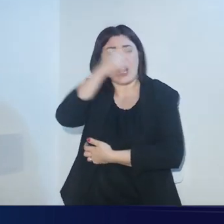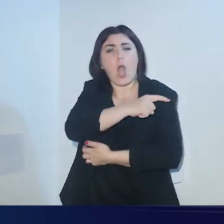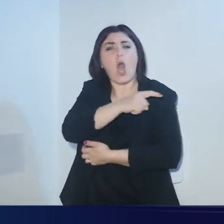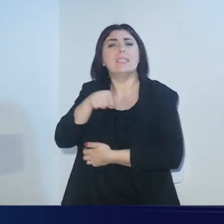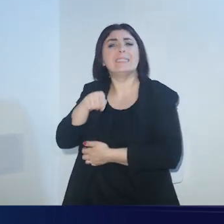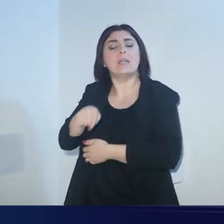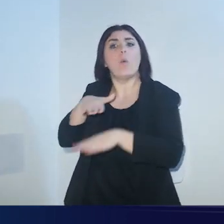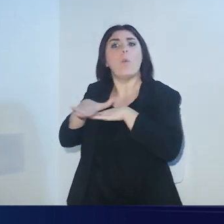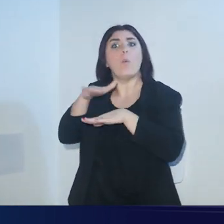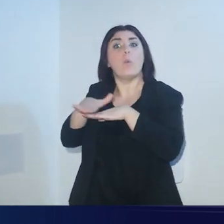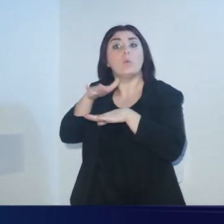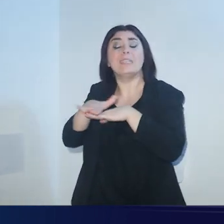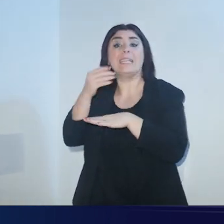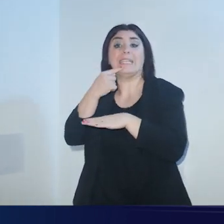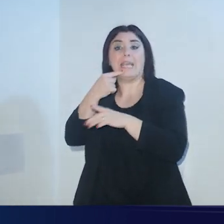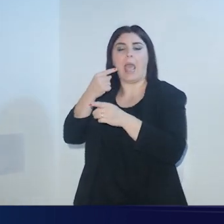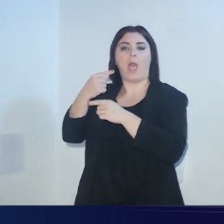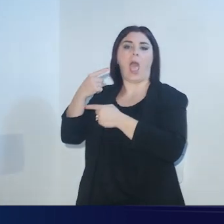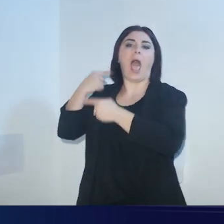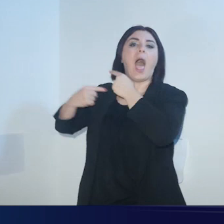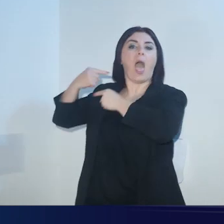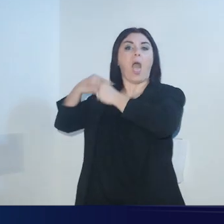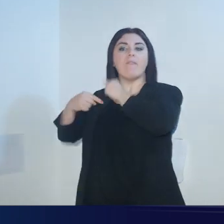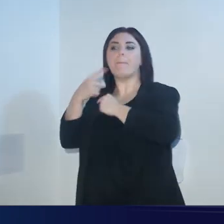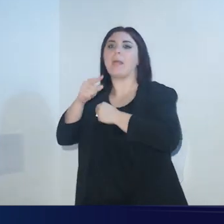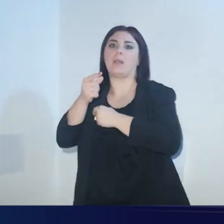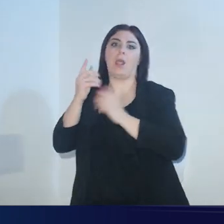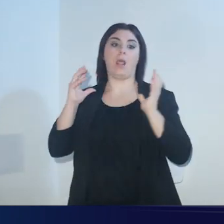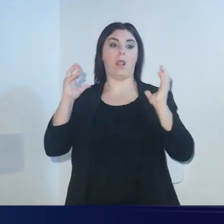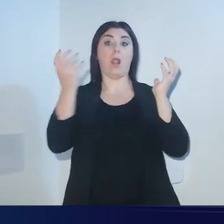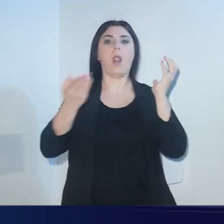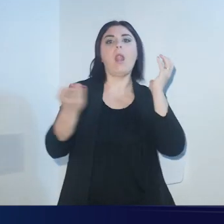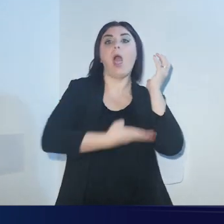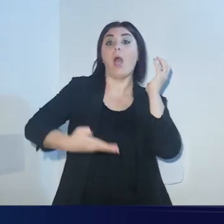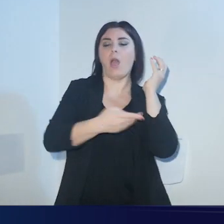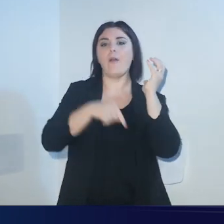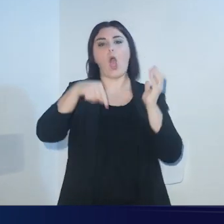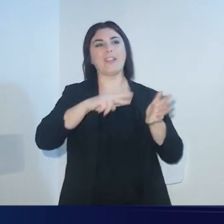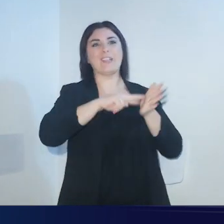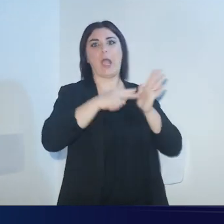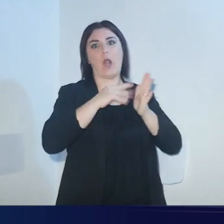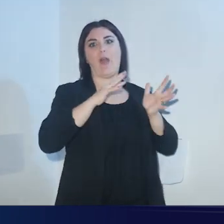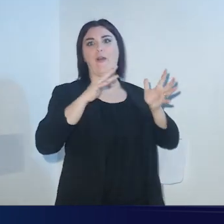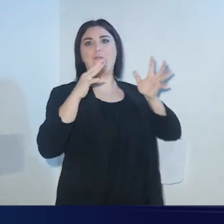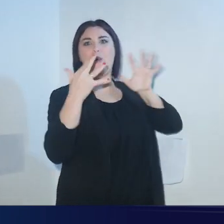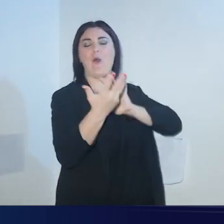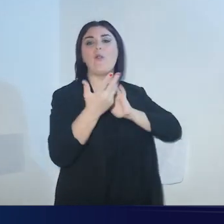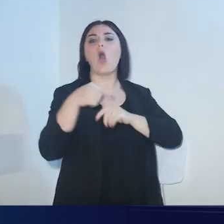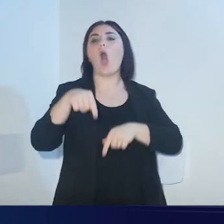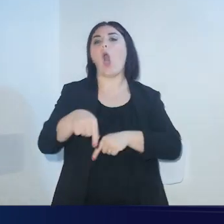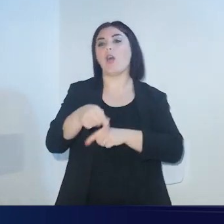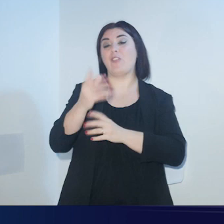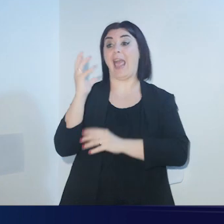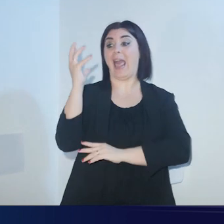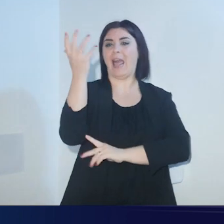che utilizzavano i nostri avi per tagliare i boschi. Oggi le tecnologie sono senz'altro evolute, oggi si taglia un